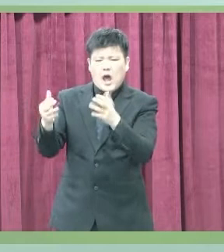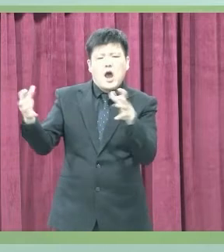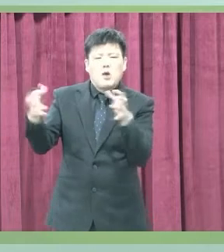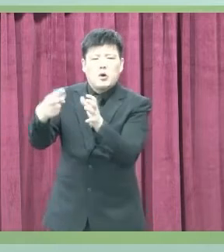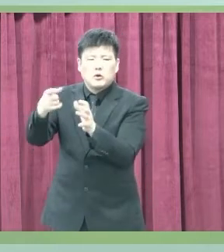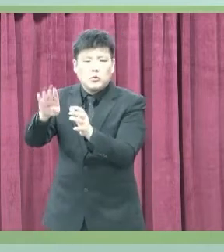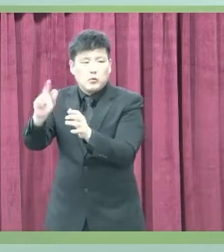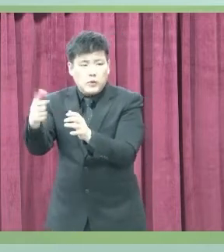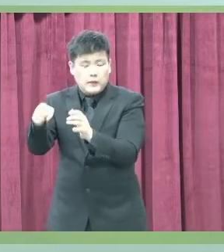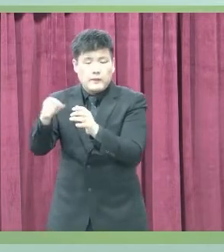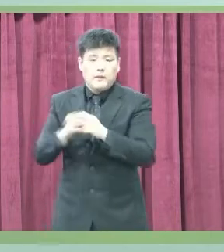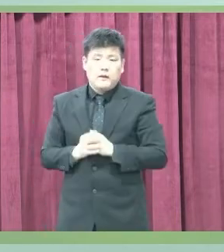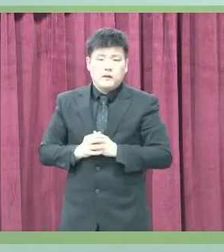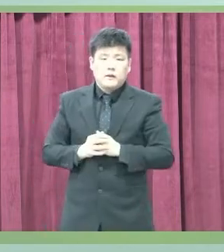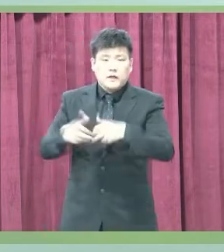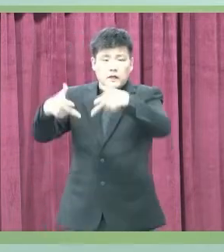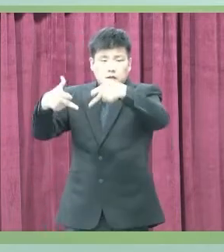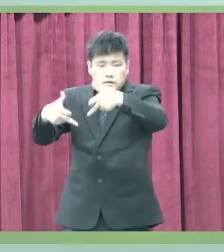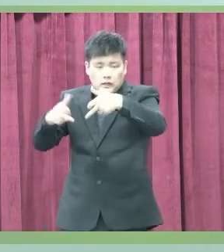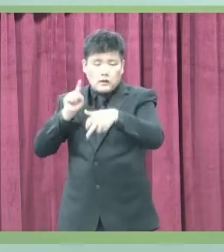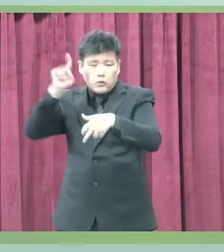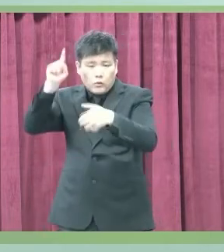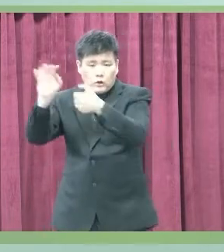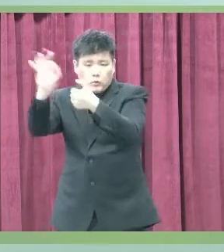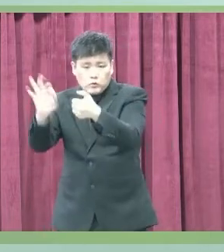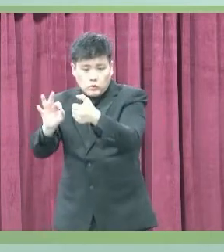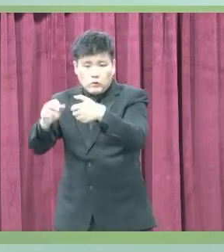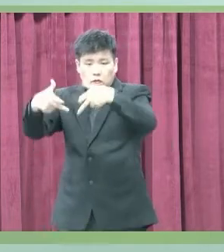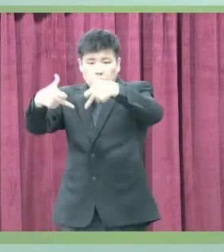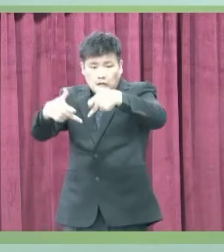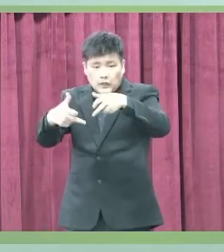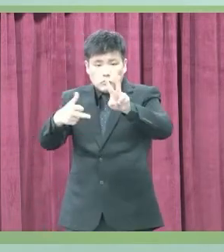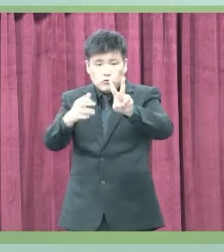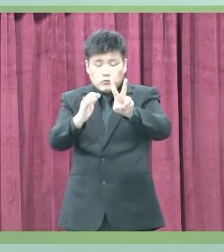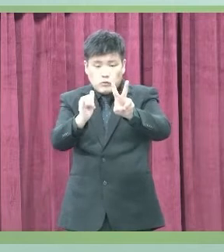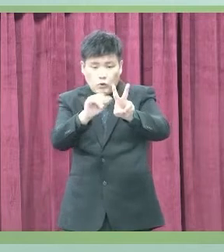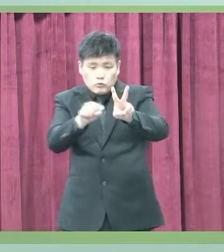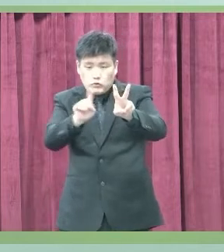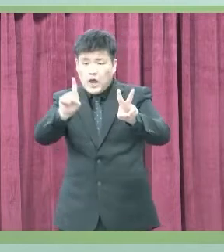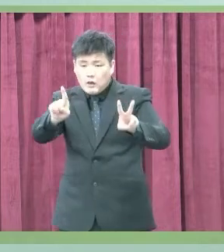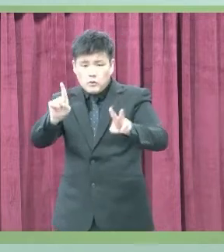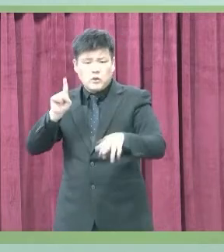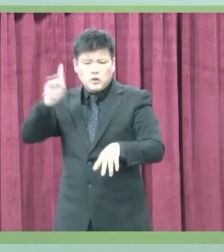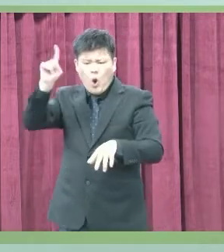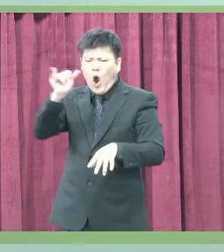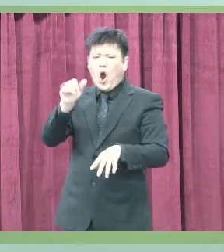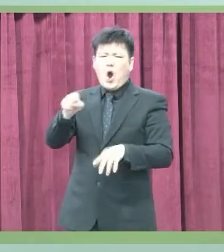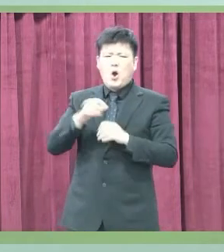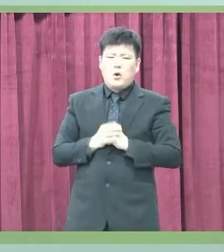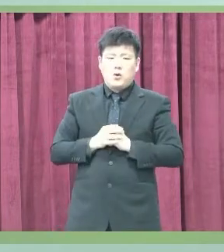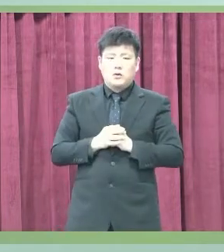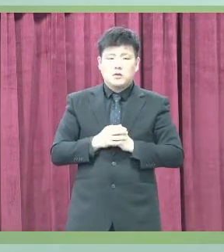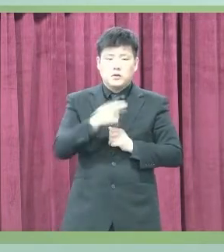경우 고혈압이 50%인데 장애인 2명 중에서 1명이 고혈압을 갖고 있다는 뜻입니다. 그래서 다빈도